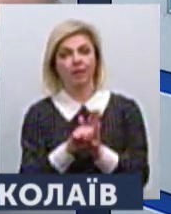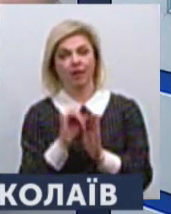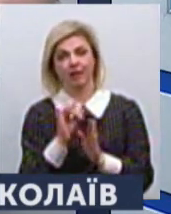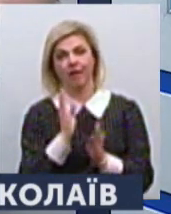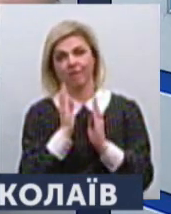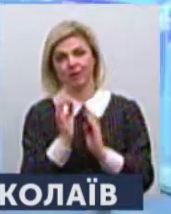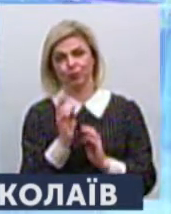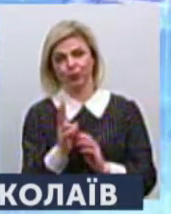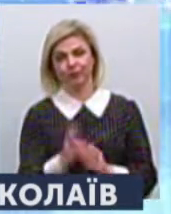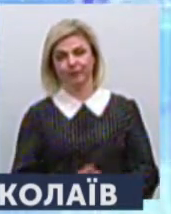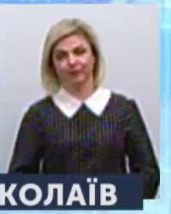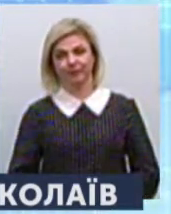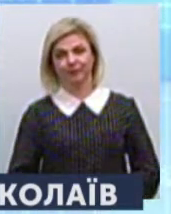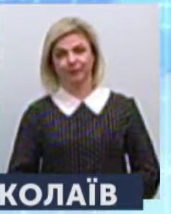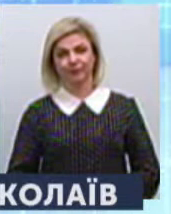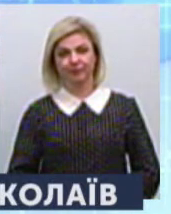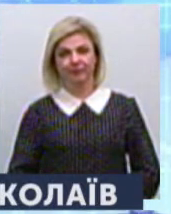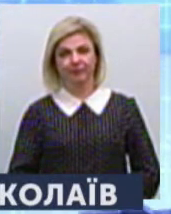мережі Facebook.